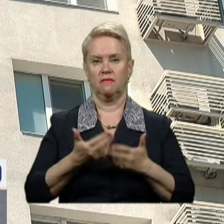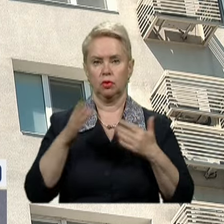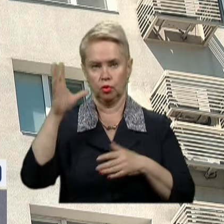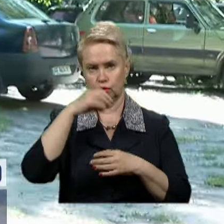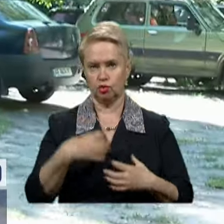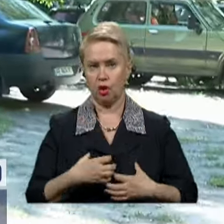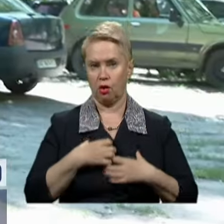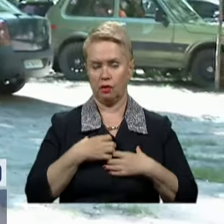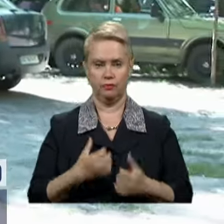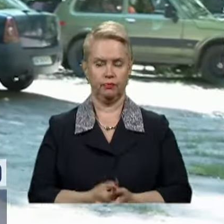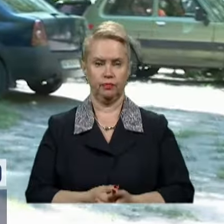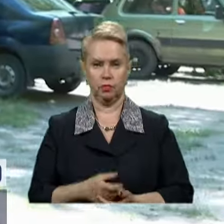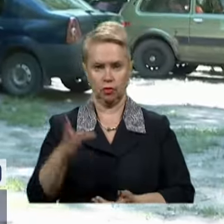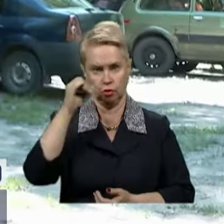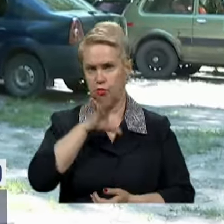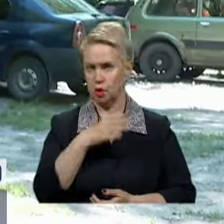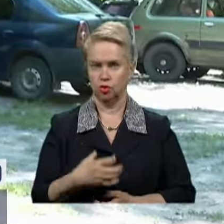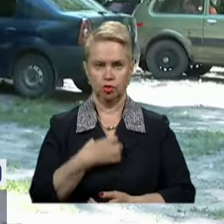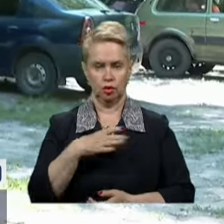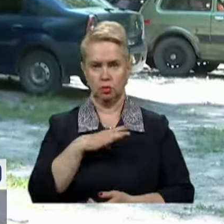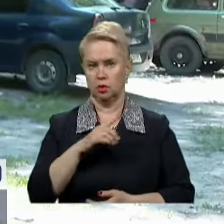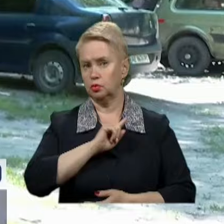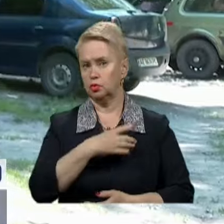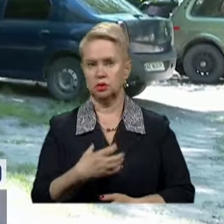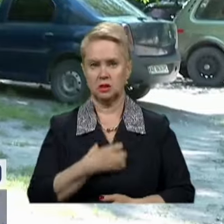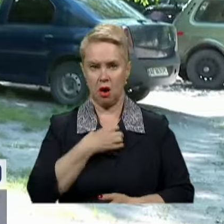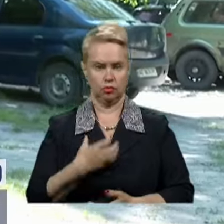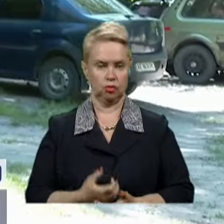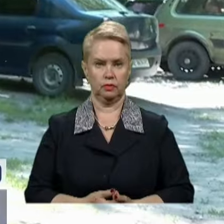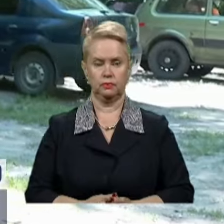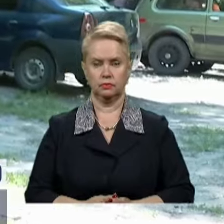нічного жахіття. Ніч була жахлива, було дуже страшно.